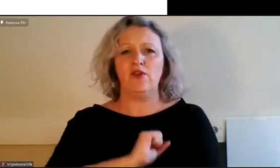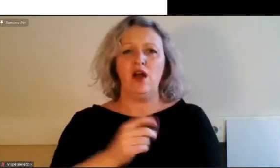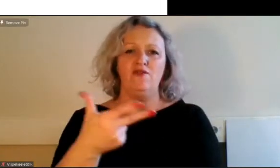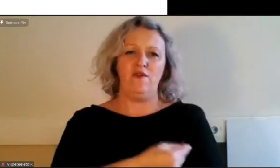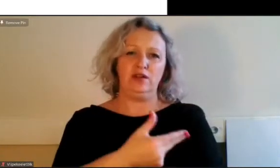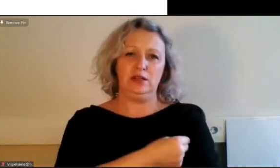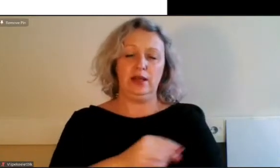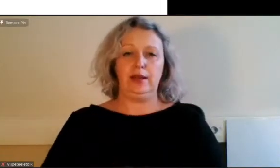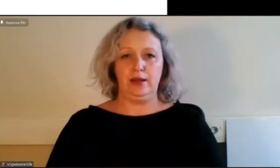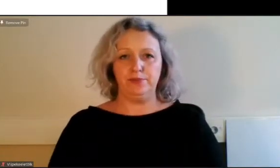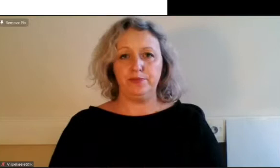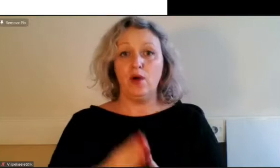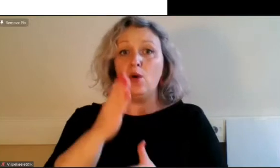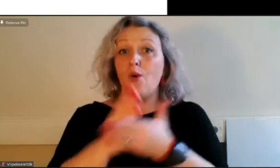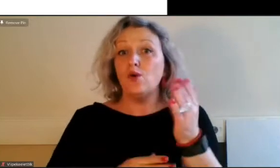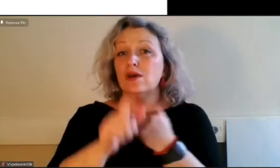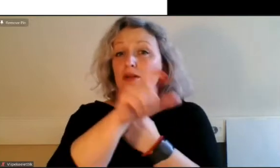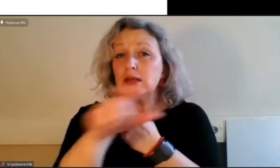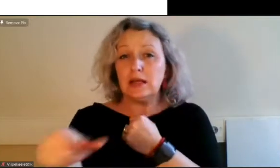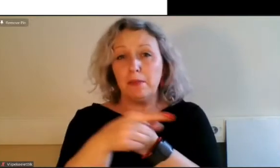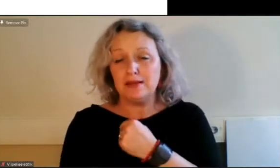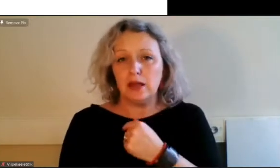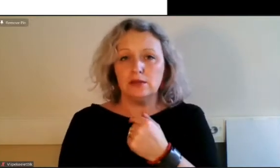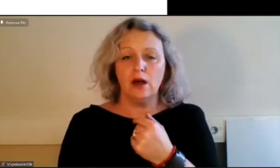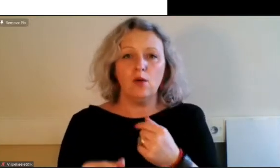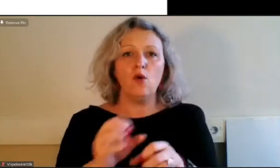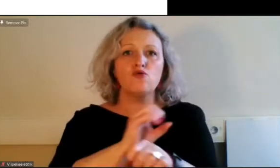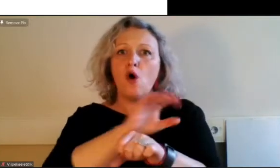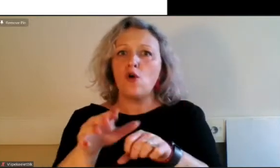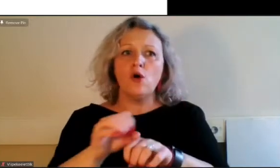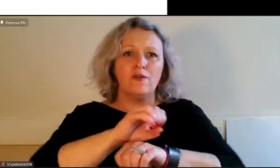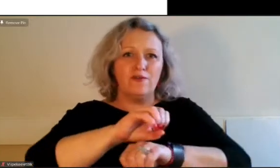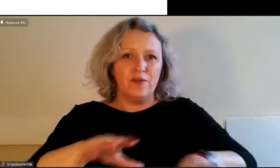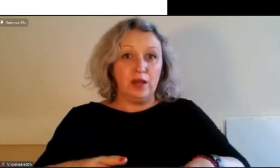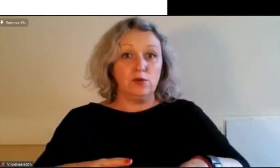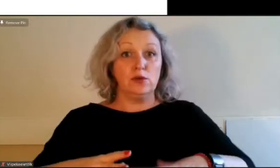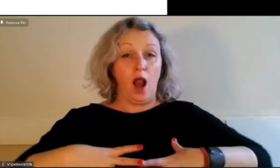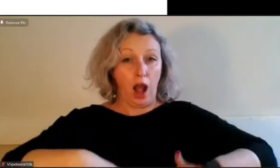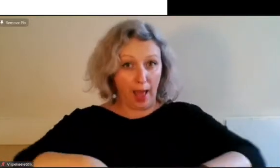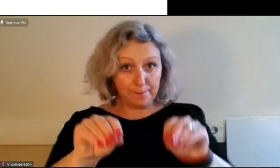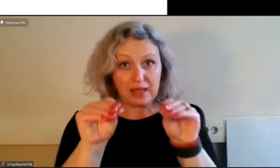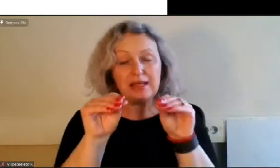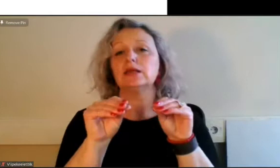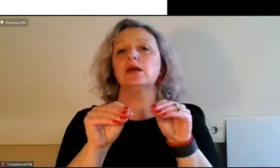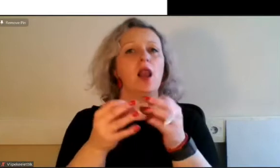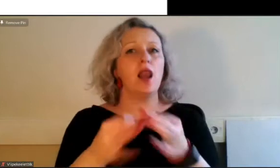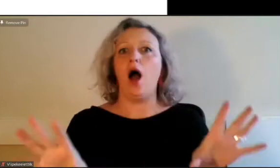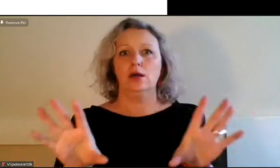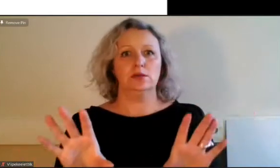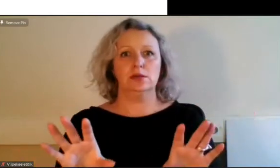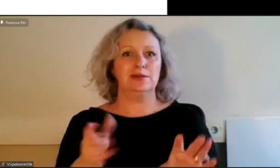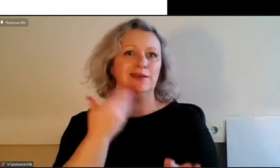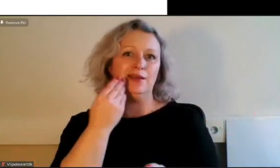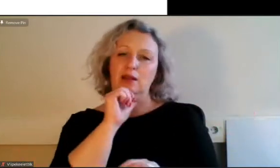alla nendega, kellel see haigus kergemini kulgeb. Aga me ei tea seda ette ja sellepärast peame vaktsineerima kõiki